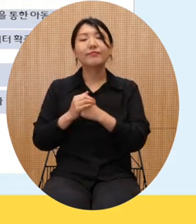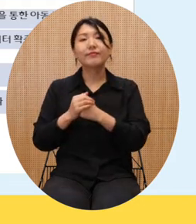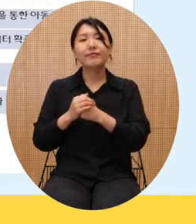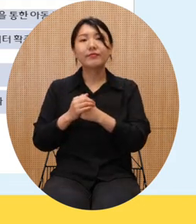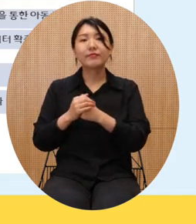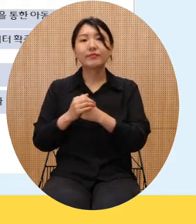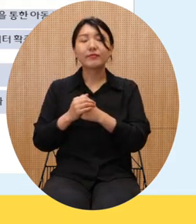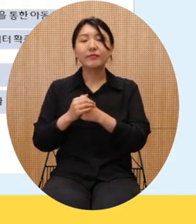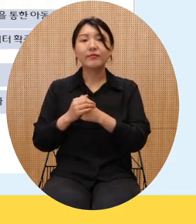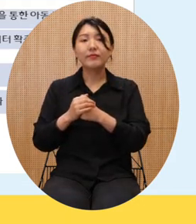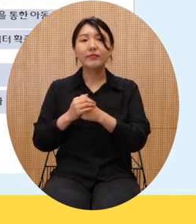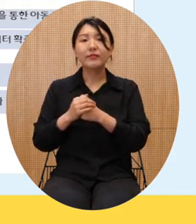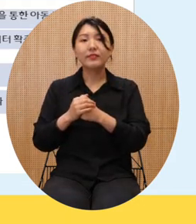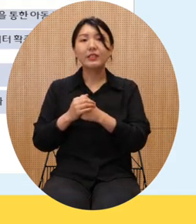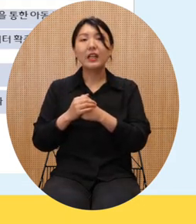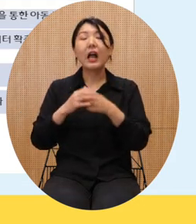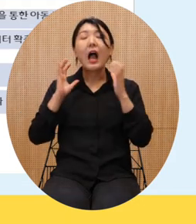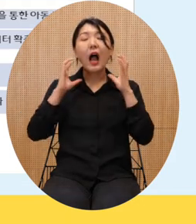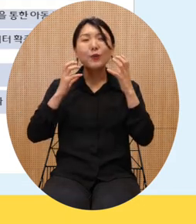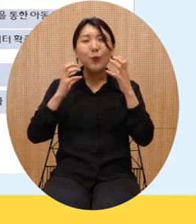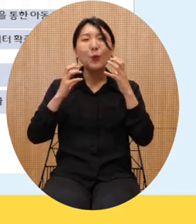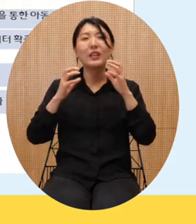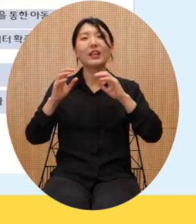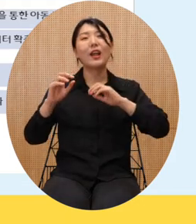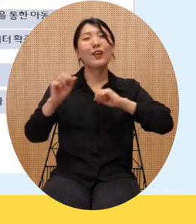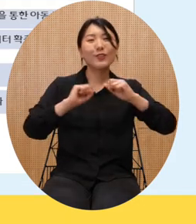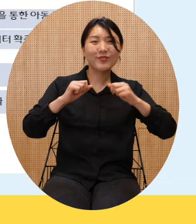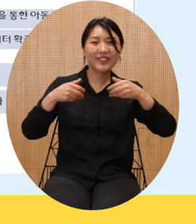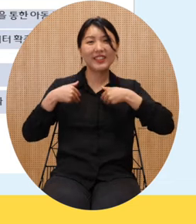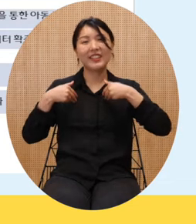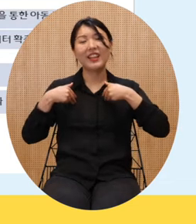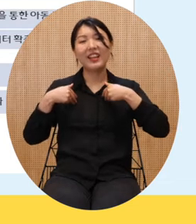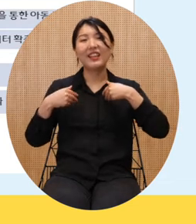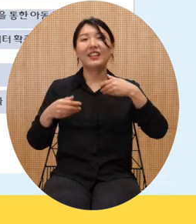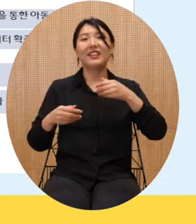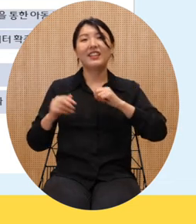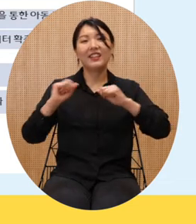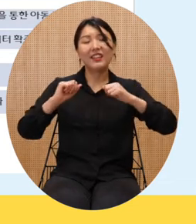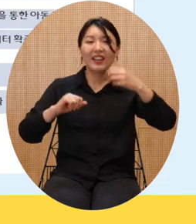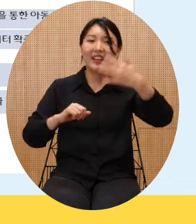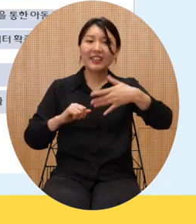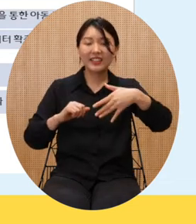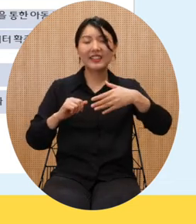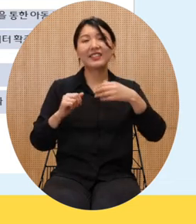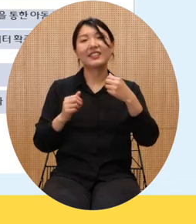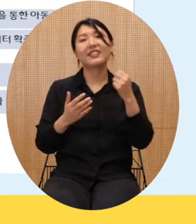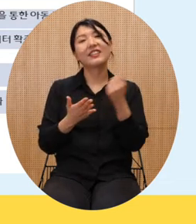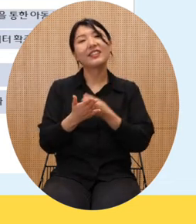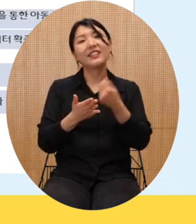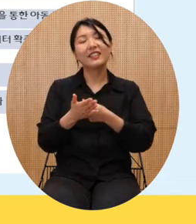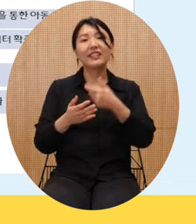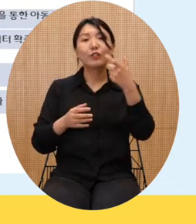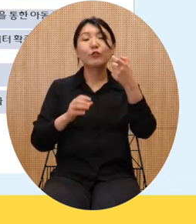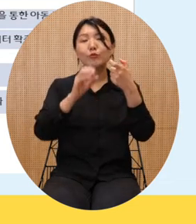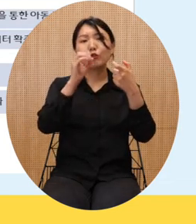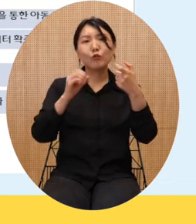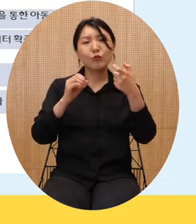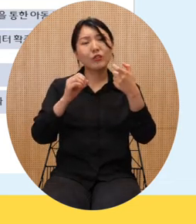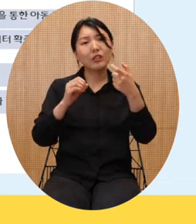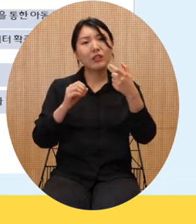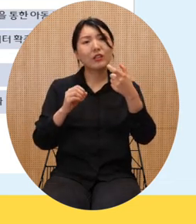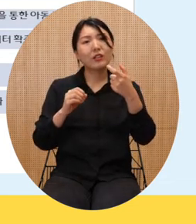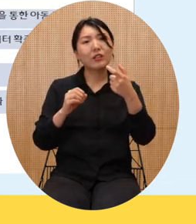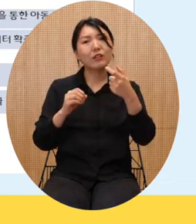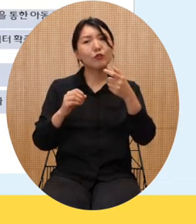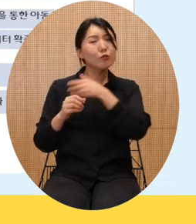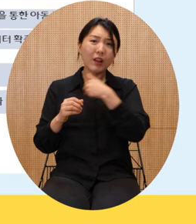하는데요. 시흥에서의 이런 실험이 결국 청년의 60%를 움직였고, 근데 이제 아동이 정작 움직여야 되는데 아동이 이제 아직 못